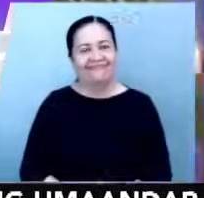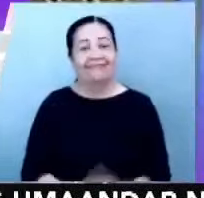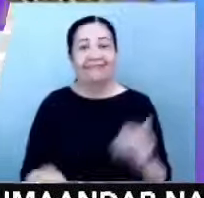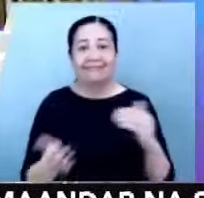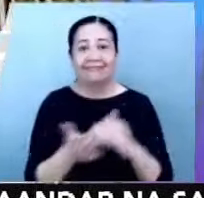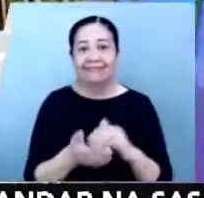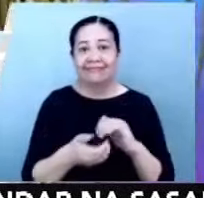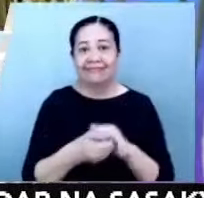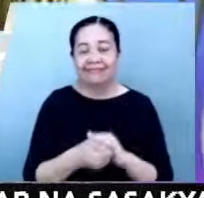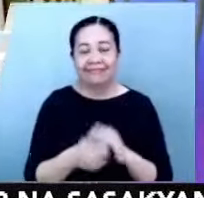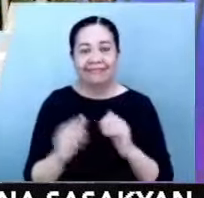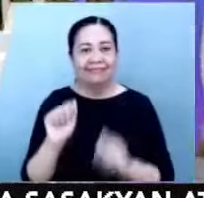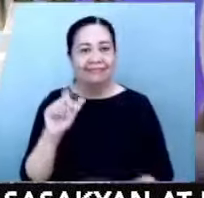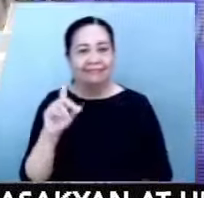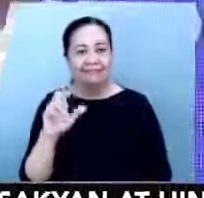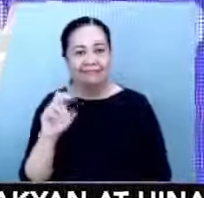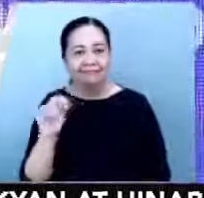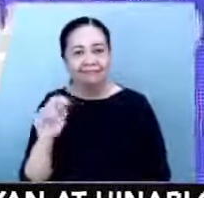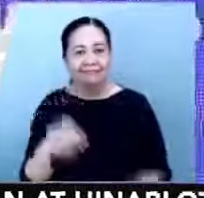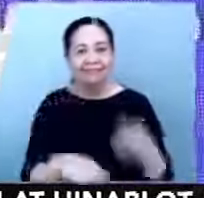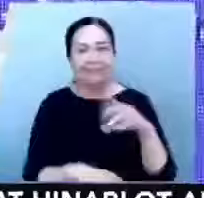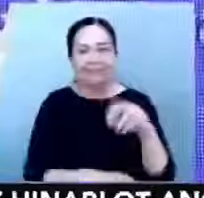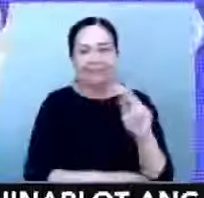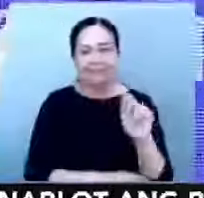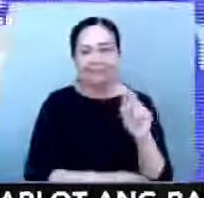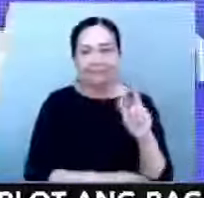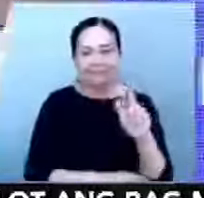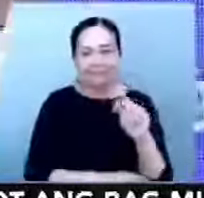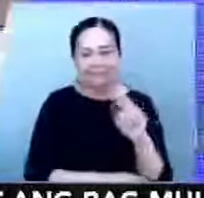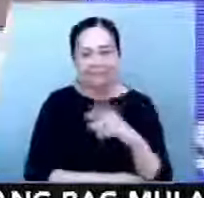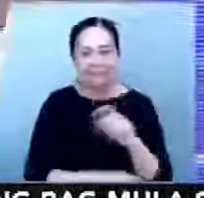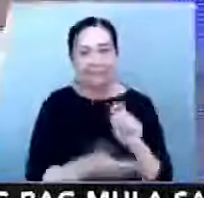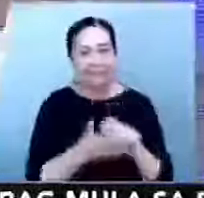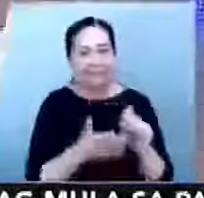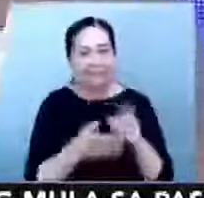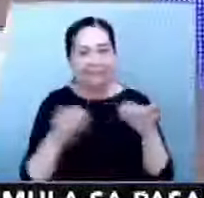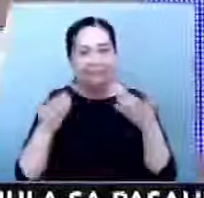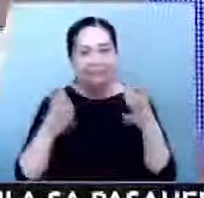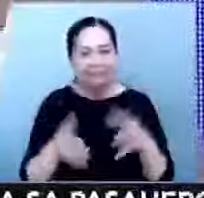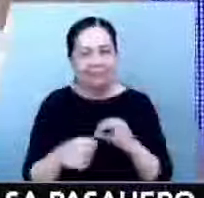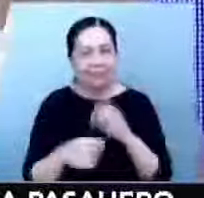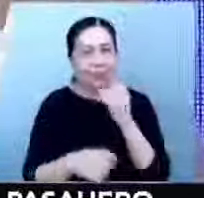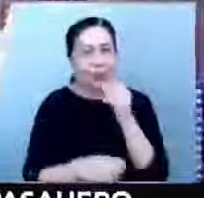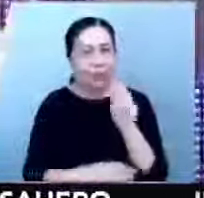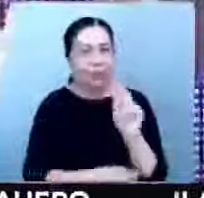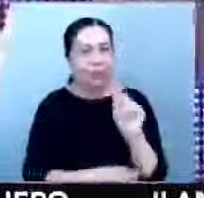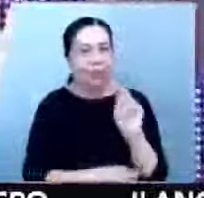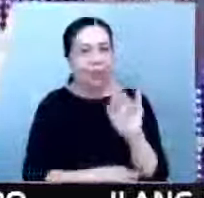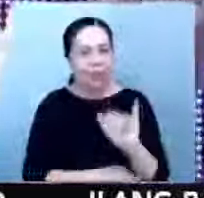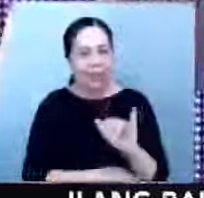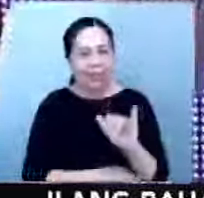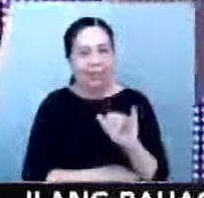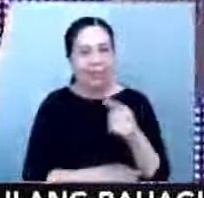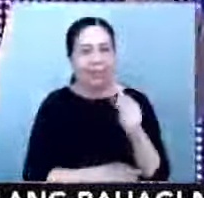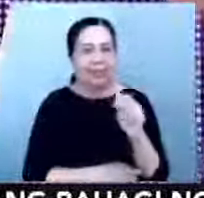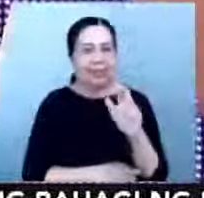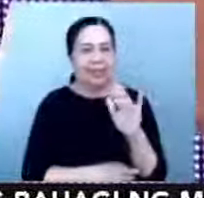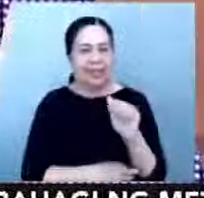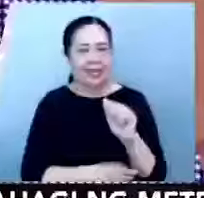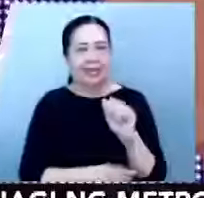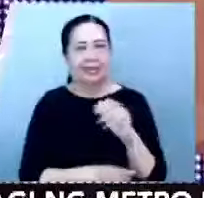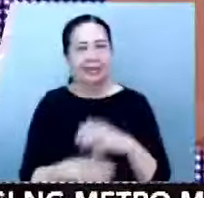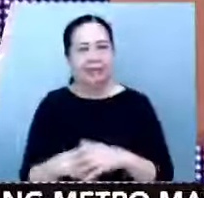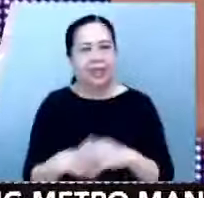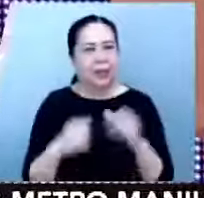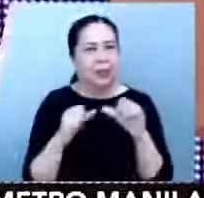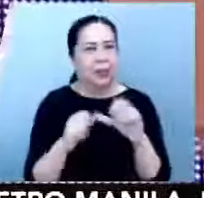at Kathryn sa writers ng pelikula at sa direktor na si Kathy Garcia Sampana. Tinutuloy lang natin ang kwento,